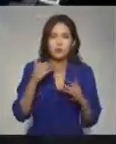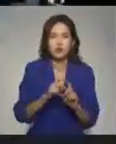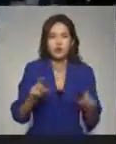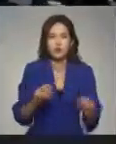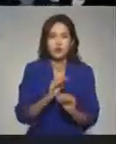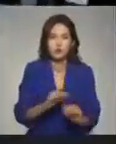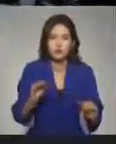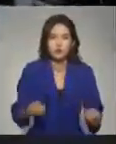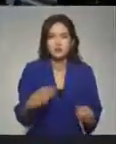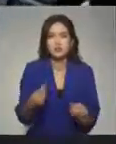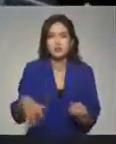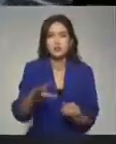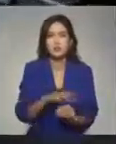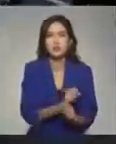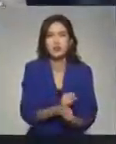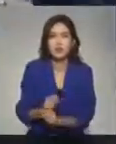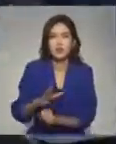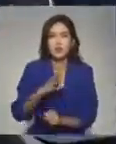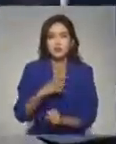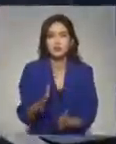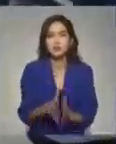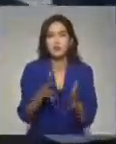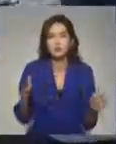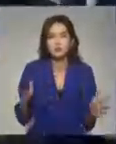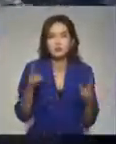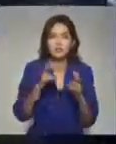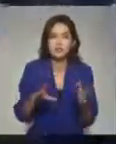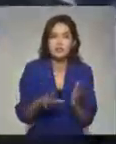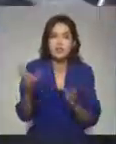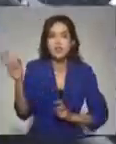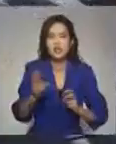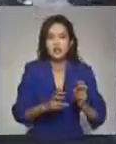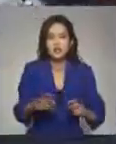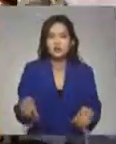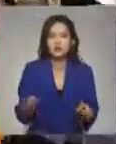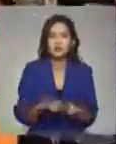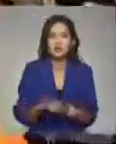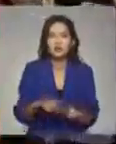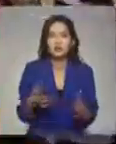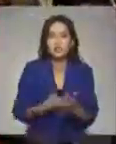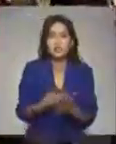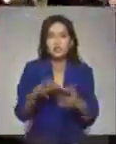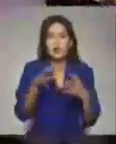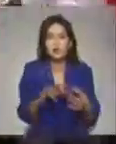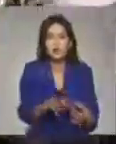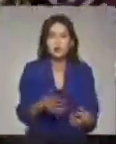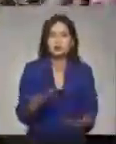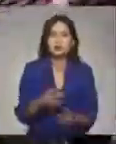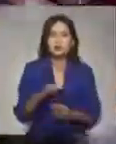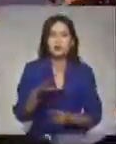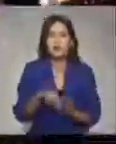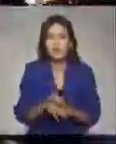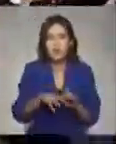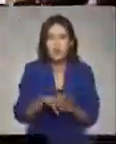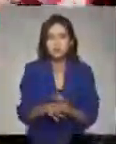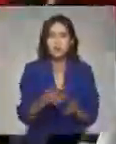садов. Примерно 75% рабочих НПЗ из сферы энергетики. Не ходит и общественный транспорт. Автобусы, поезда и трамваи выходят на